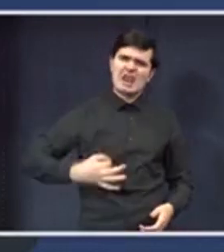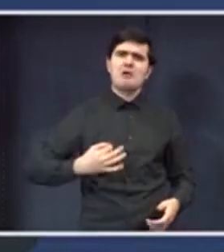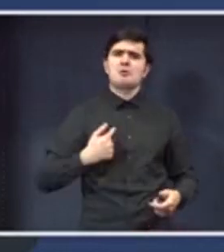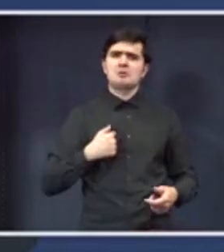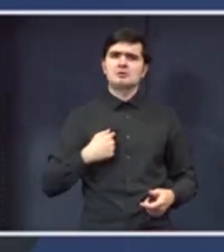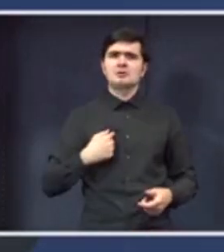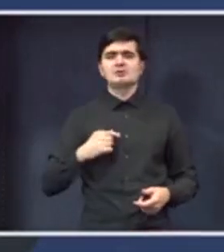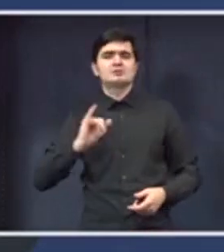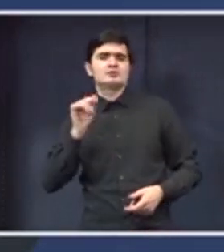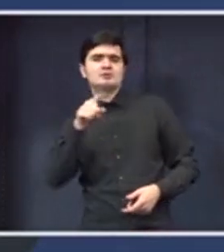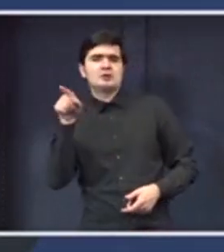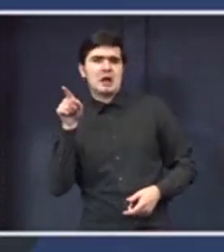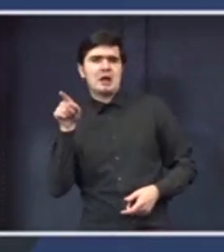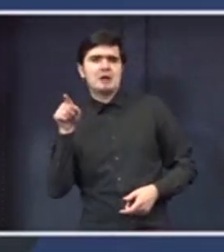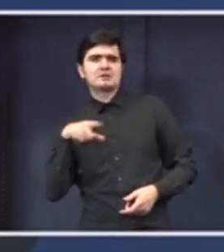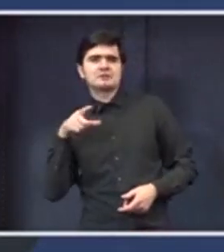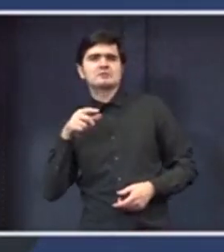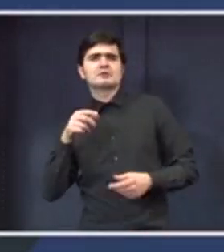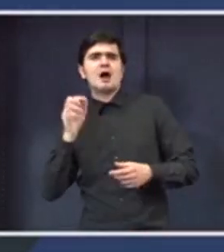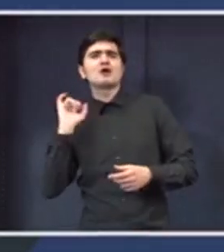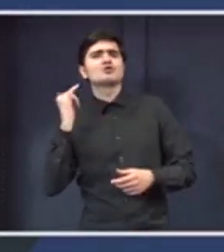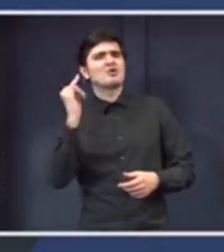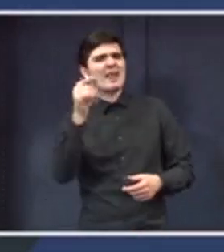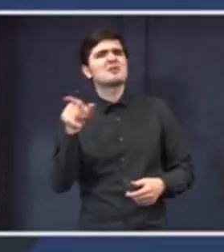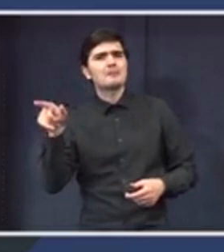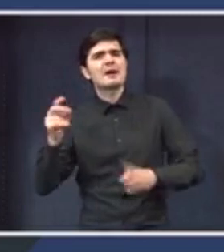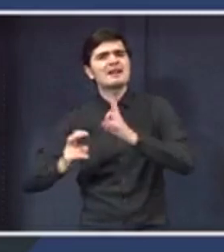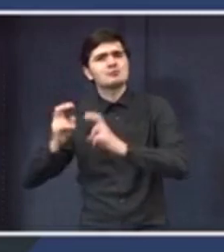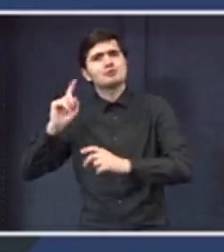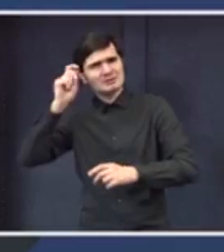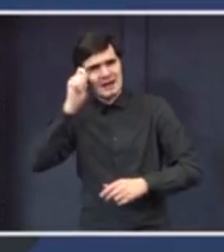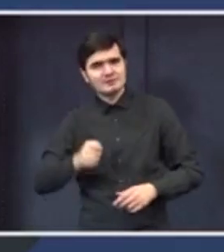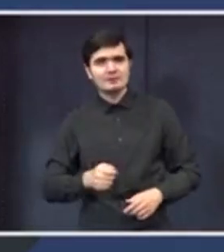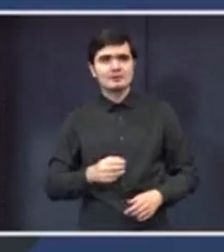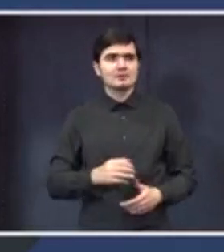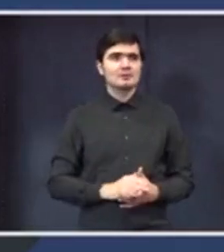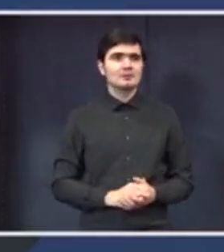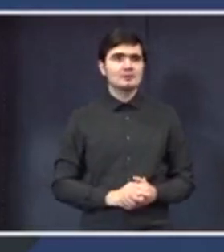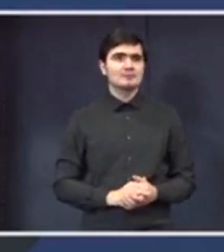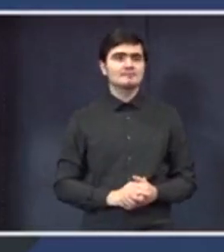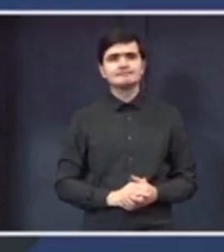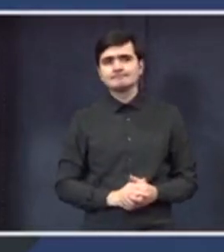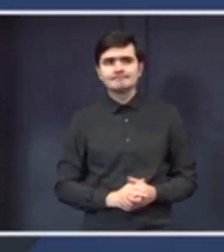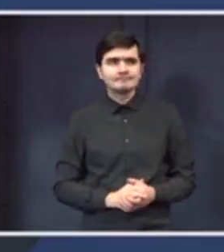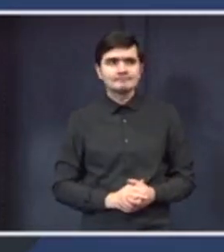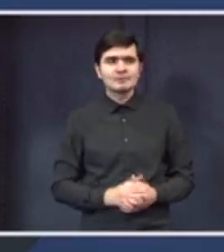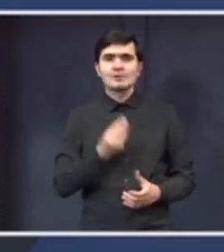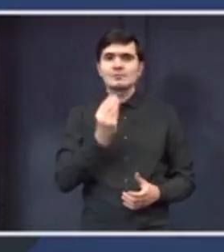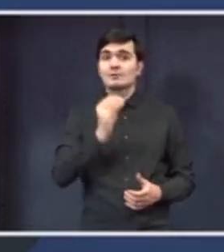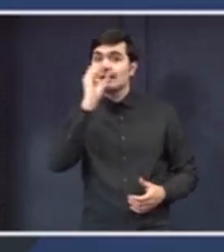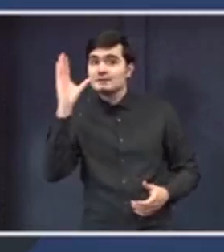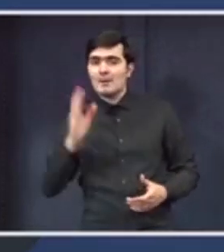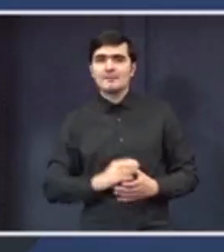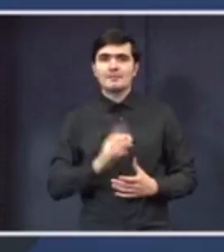și cei care sunt în industria turismului, în special, le vor respecta anul acesta. Bună ziua! Bună ziua, Emma